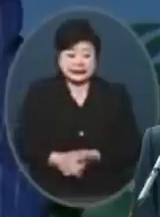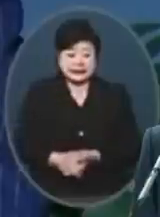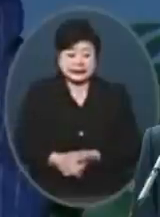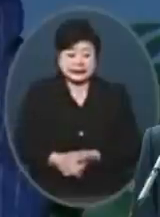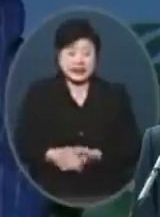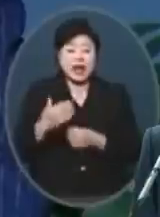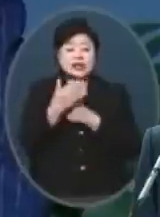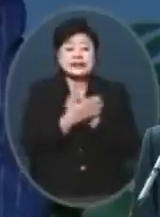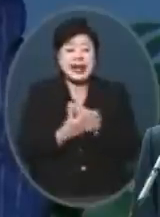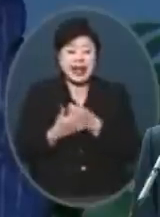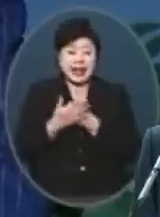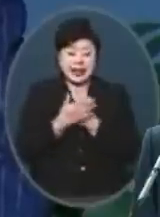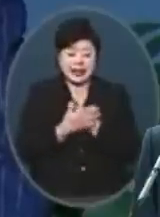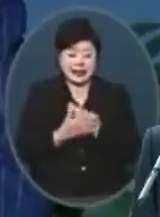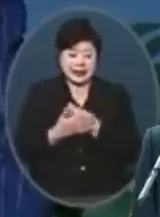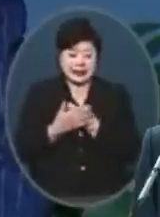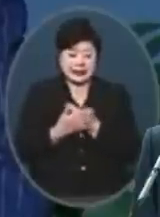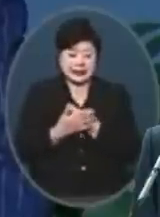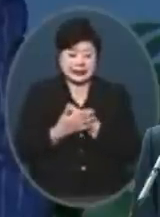은혜를